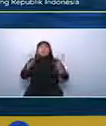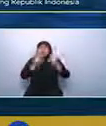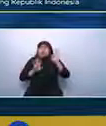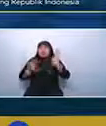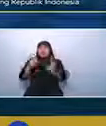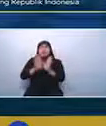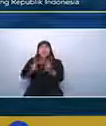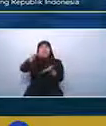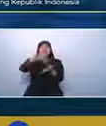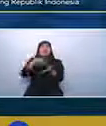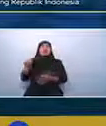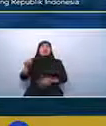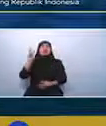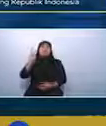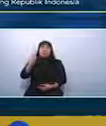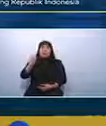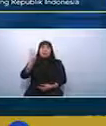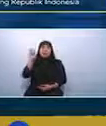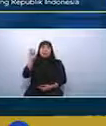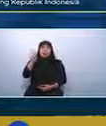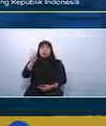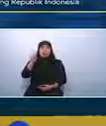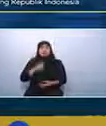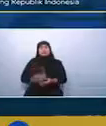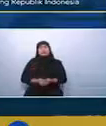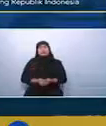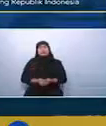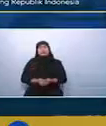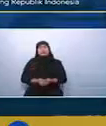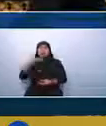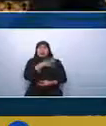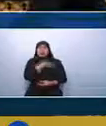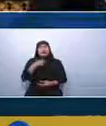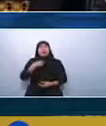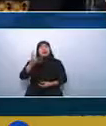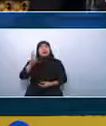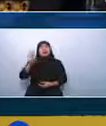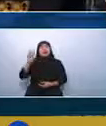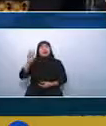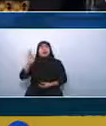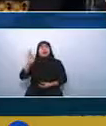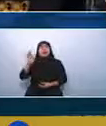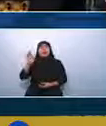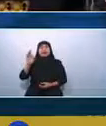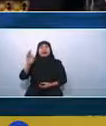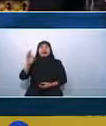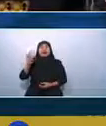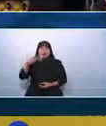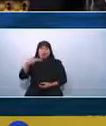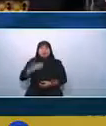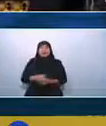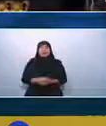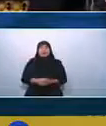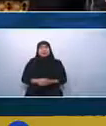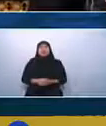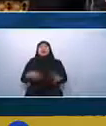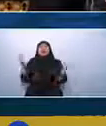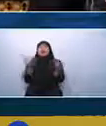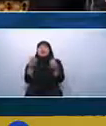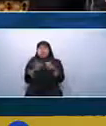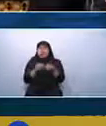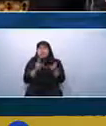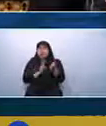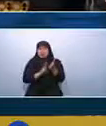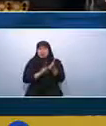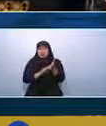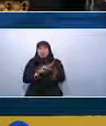yang ditetapkan oleh Mahkamah Agung, yaitu sebesar 70%. Capaian tersebut berimplikasi pada jumlah sisa perkara pada